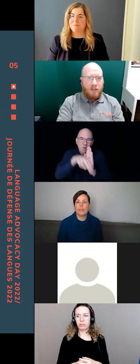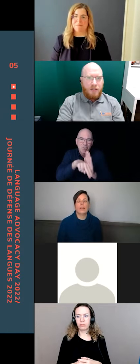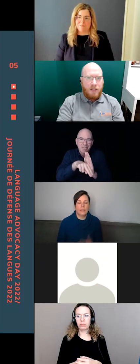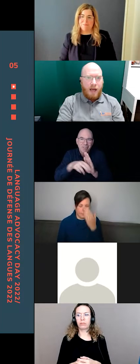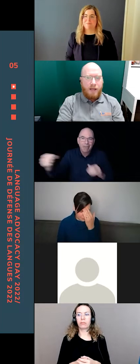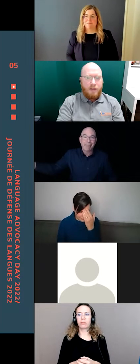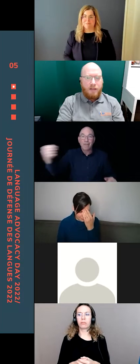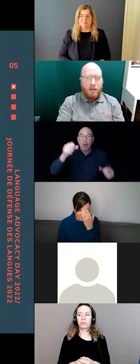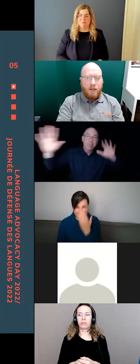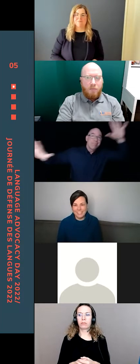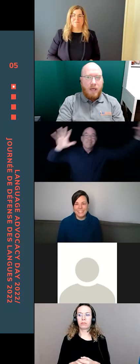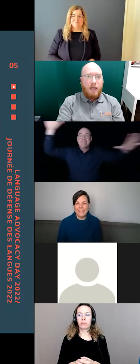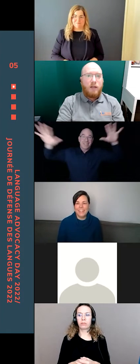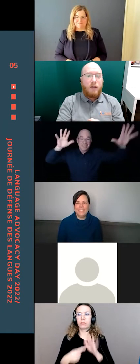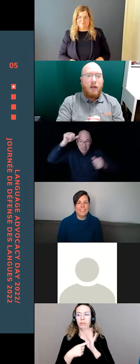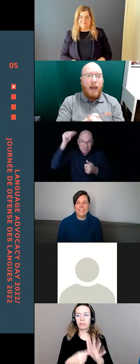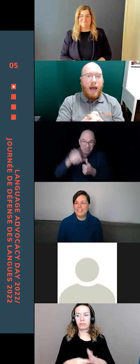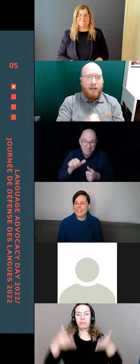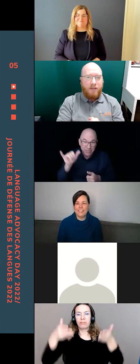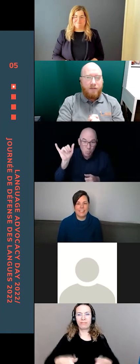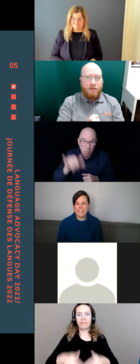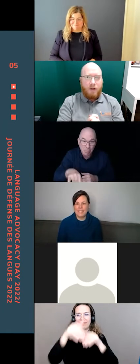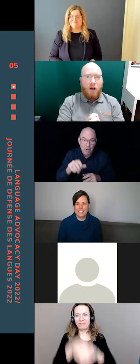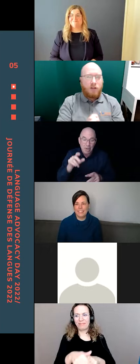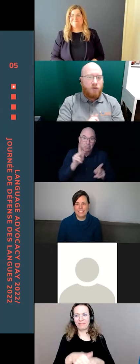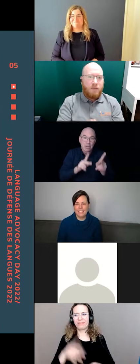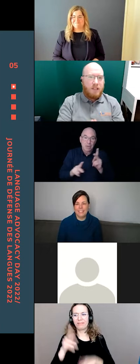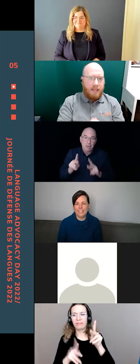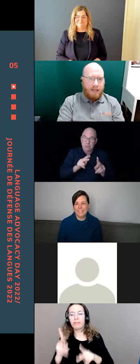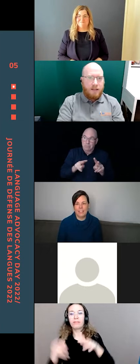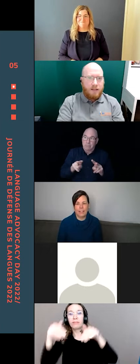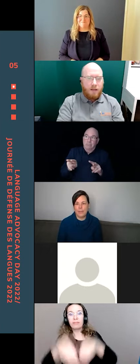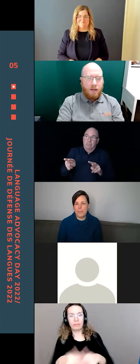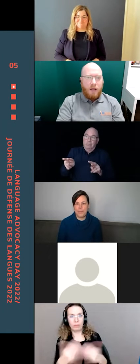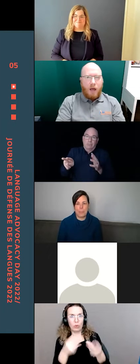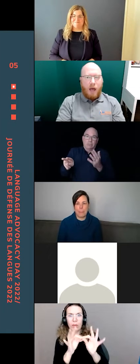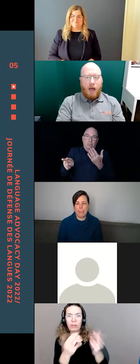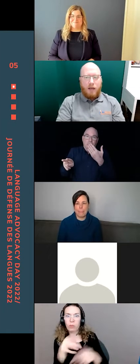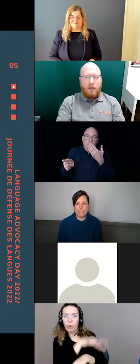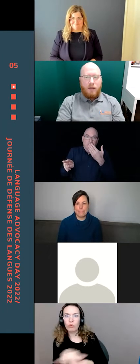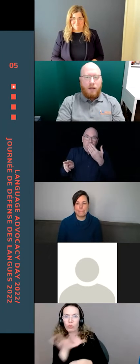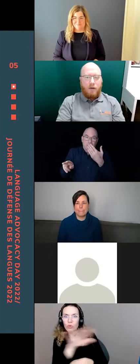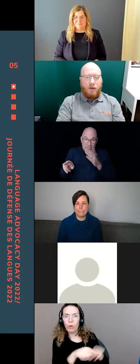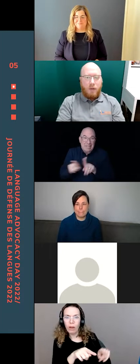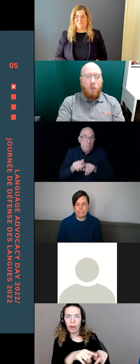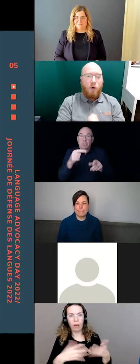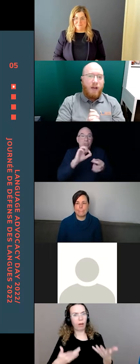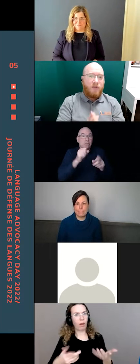Parce que dans le cas d'une funéraille, il y a des gens qui ont amené de